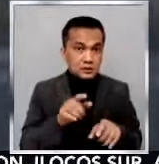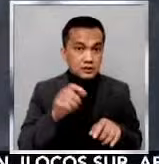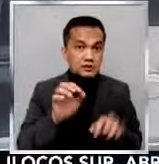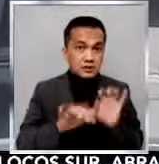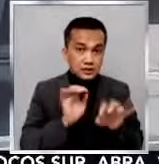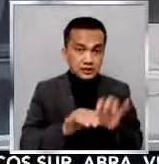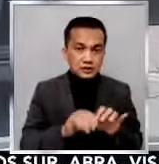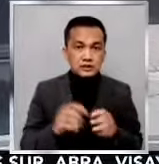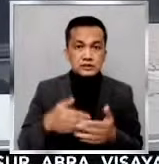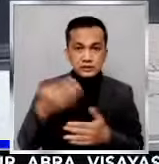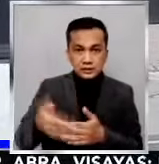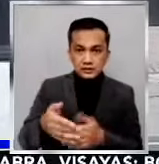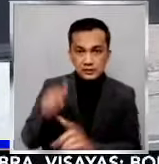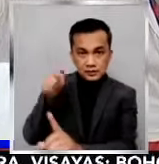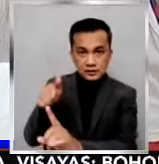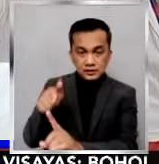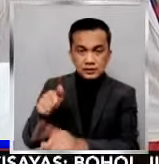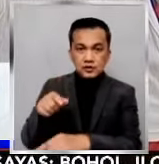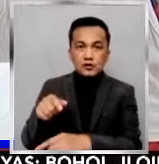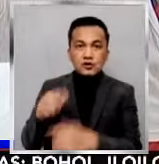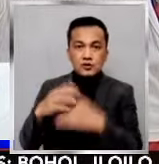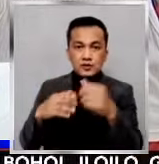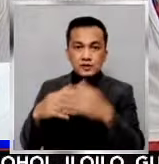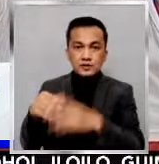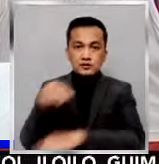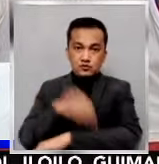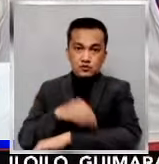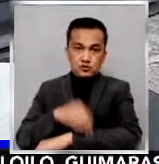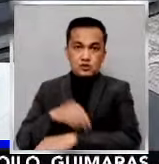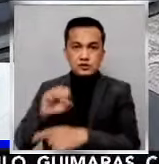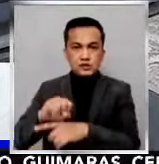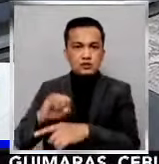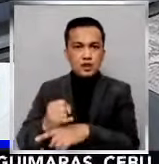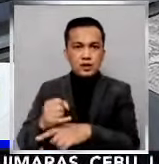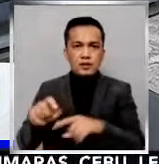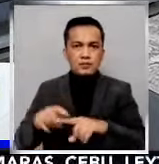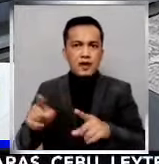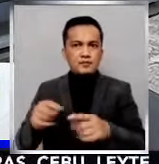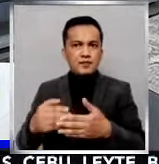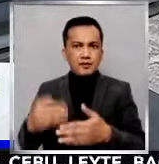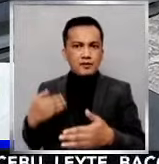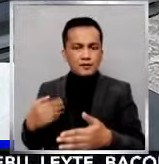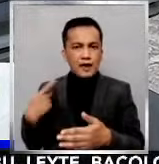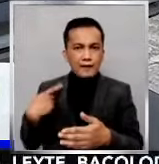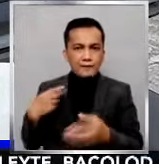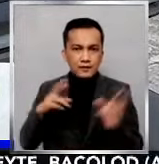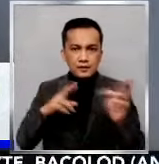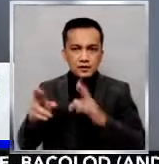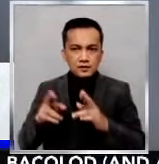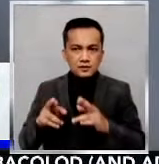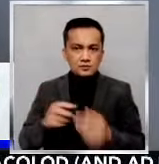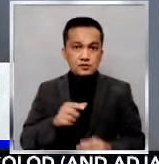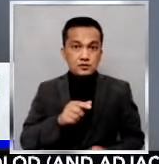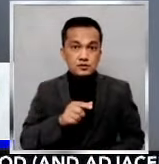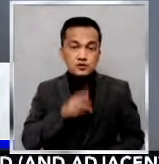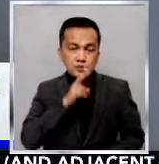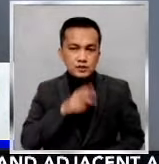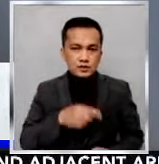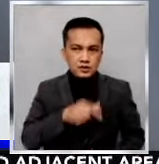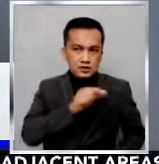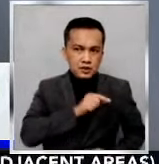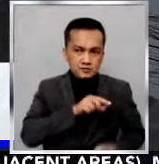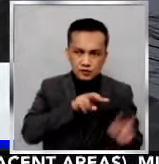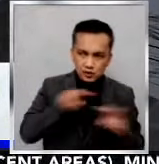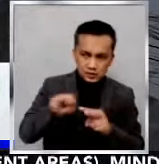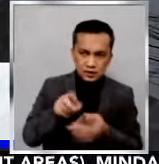suspect ang isang convenience store sa San Juan. Pero bago nakaporma ang mga suspect, nakita na pala sila ng gwardiya ng establishmento na pinutukan ang mga